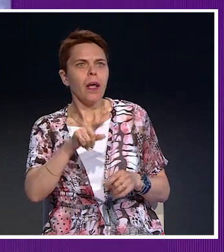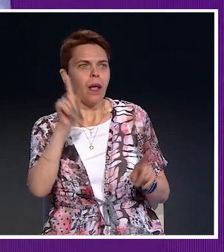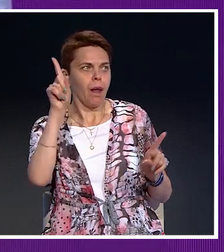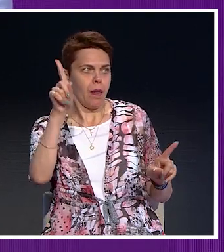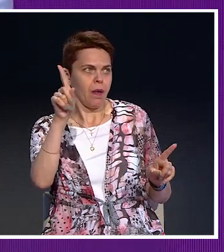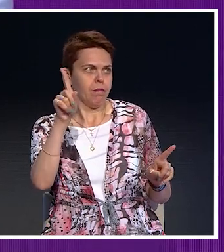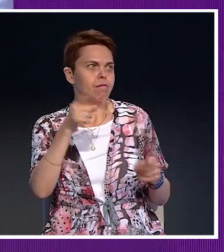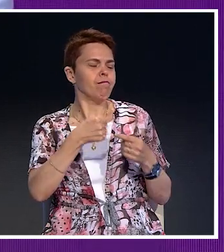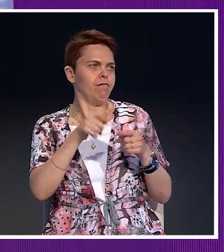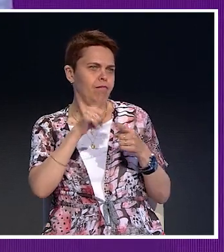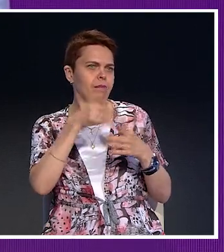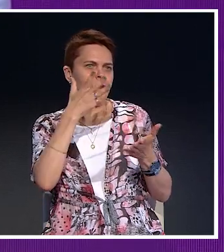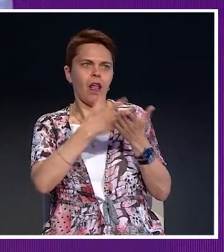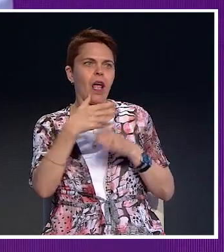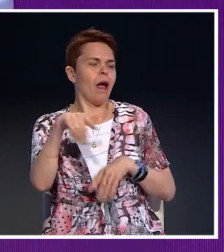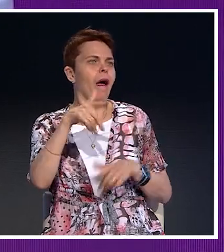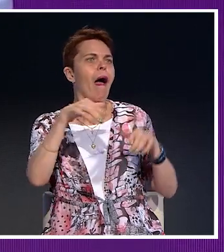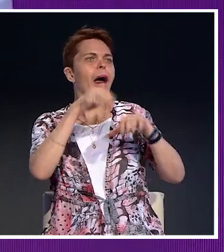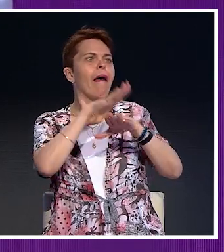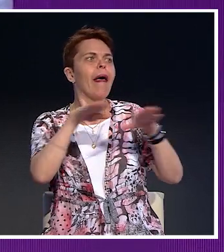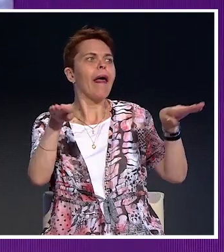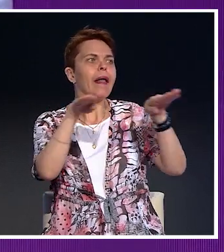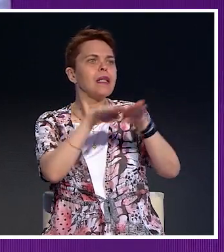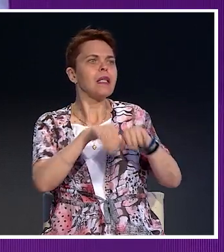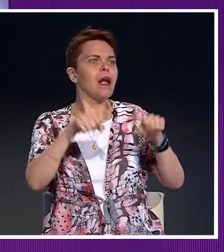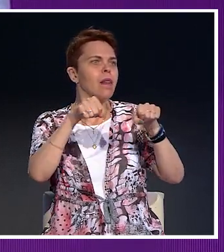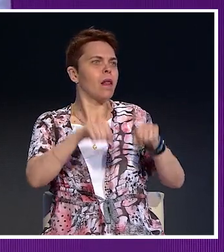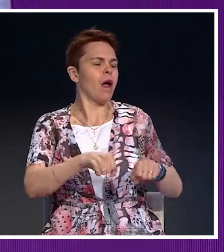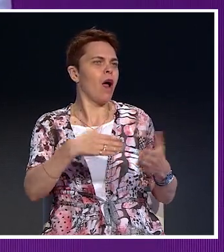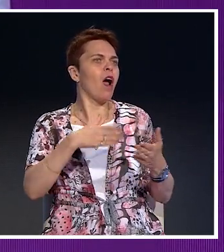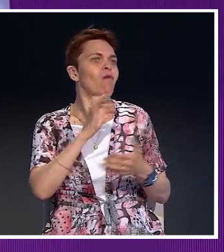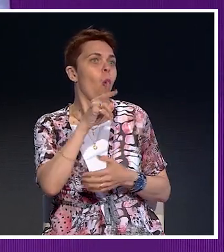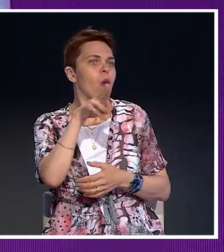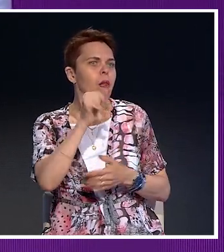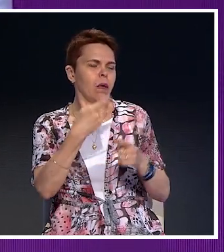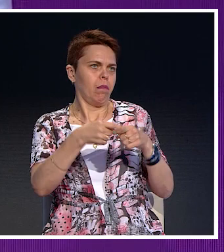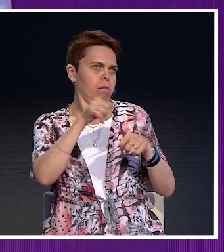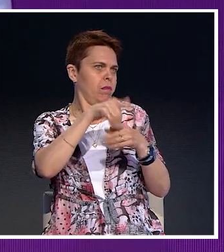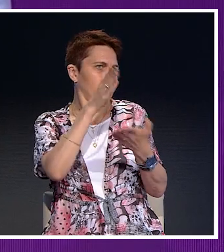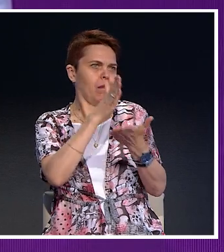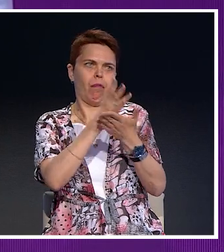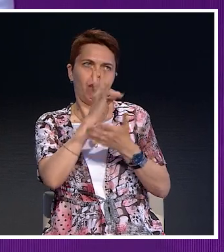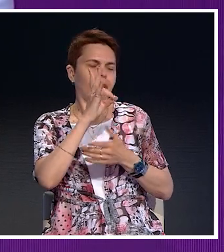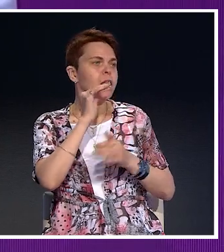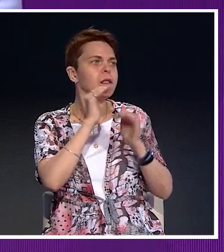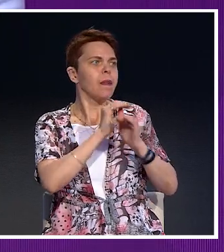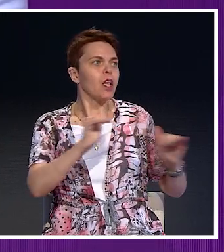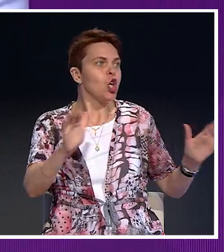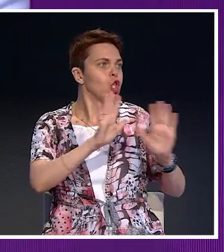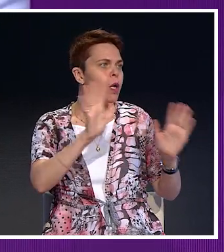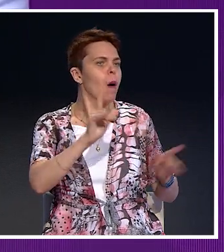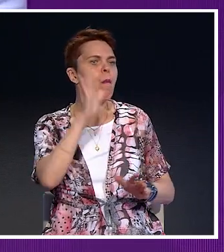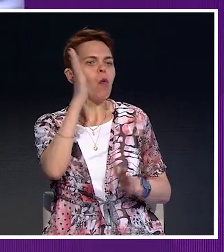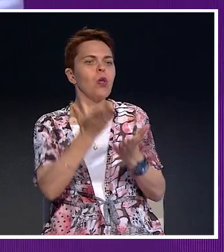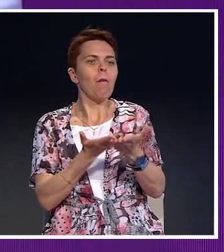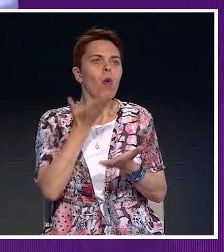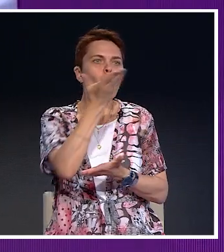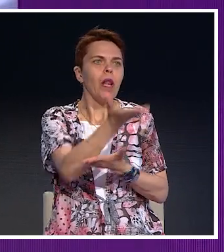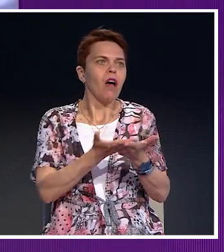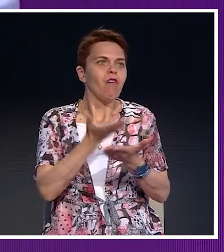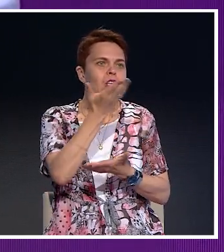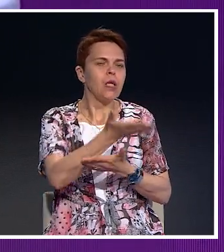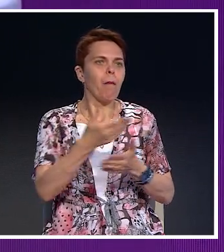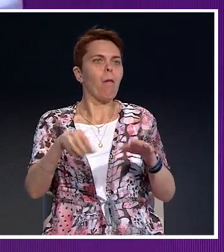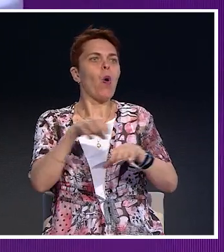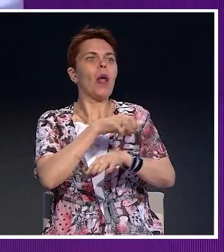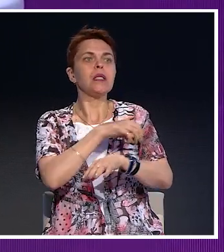українських виборів гендерна квота є неформальною, а реально захищеною. Тому що серед переліку вимог до документів, які будуть подаватись